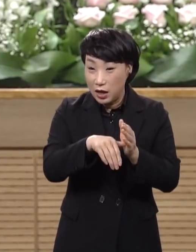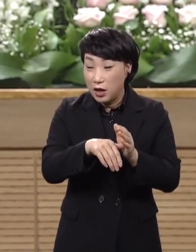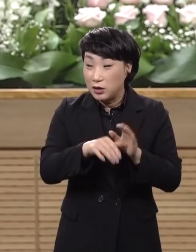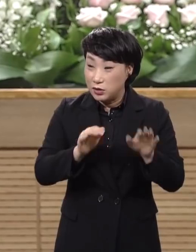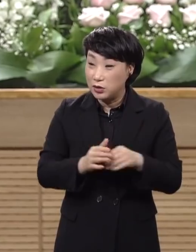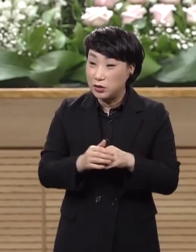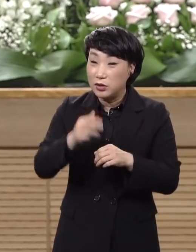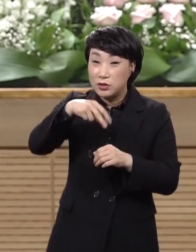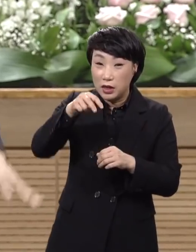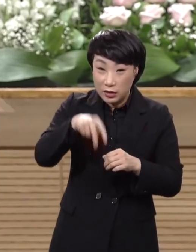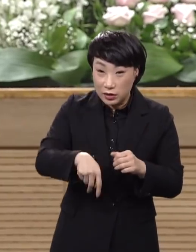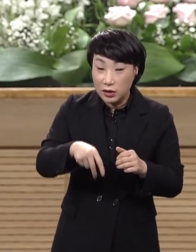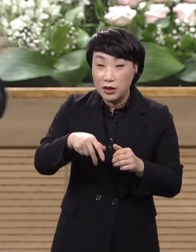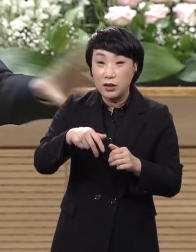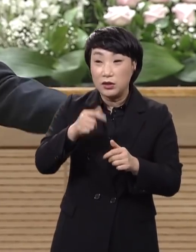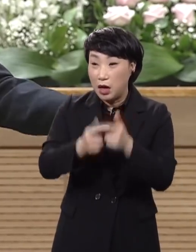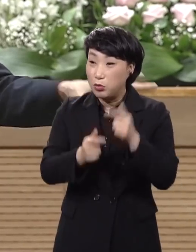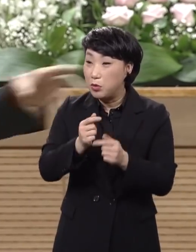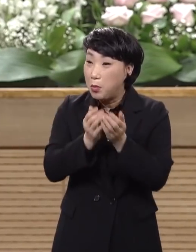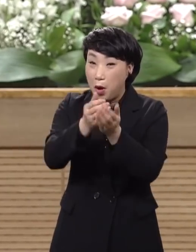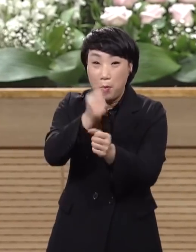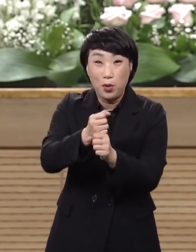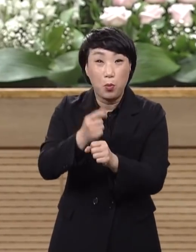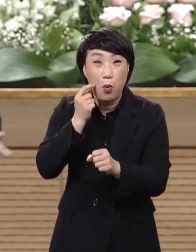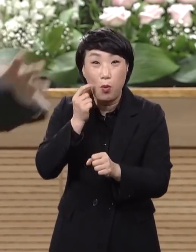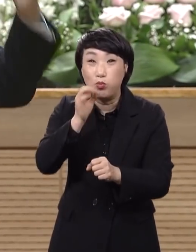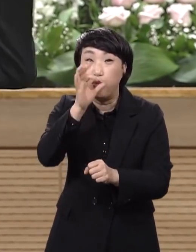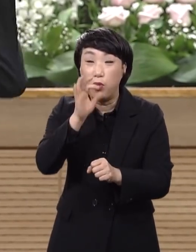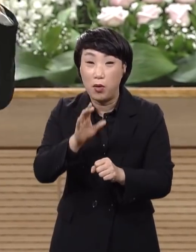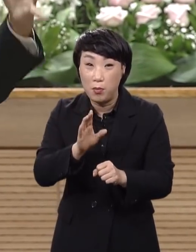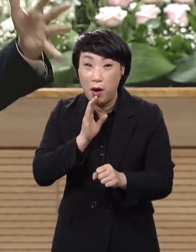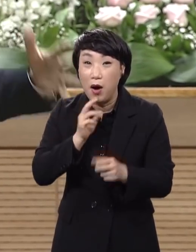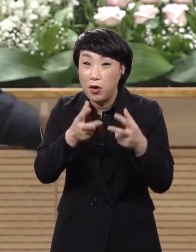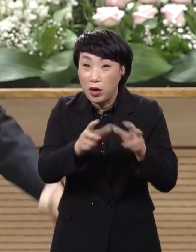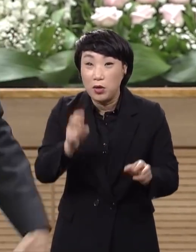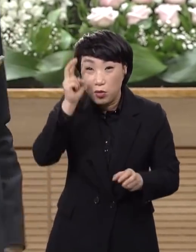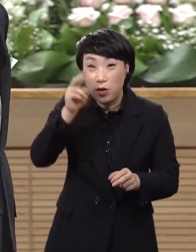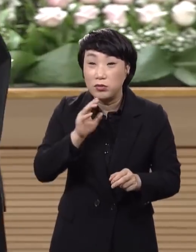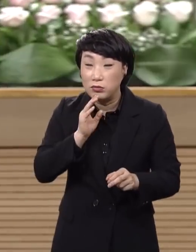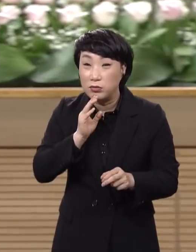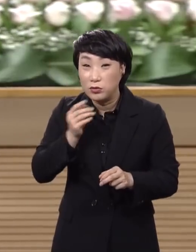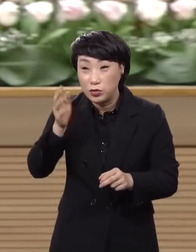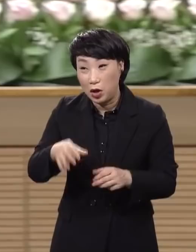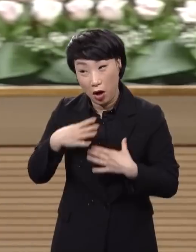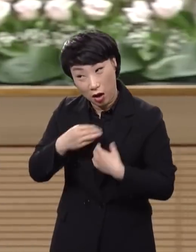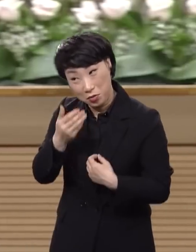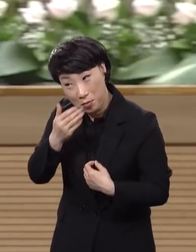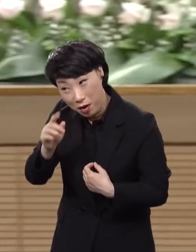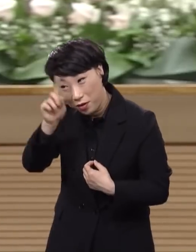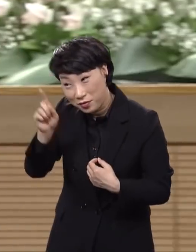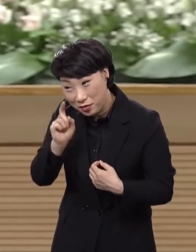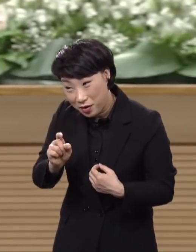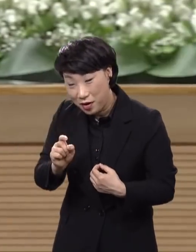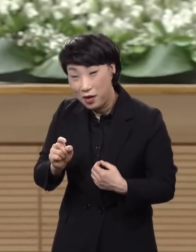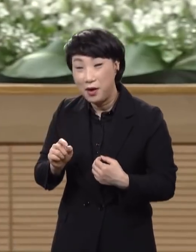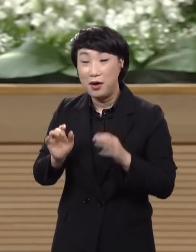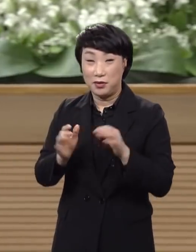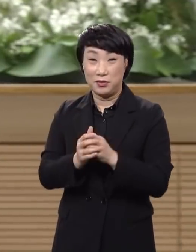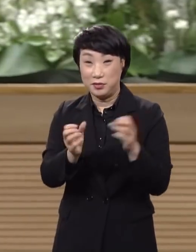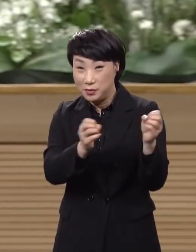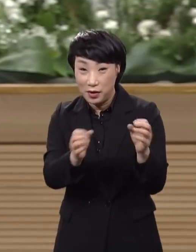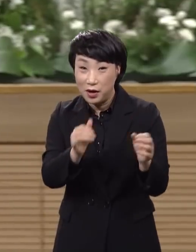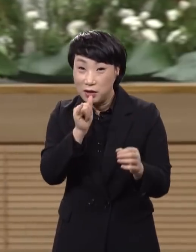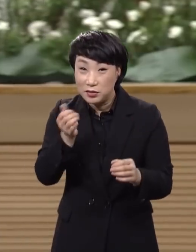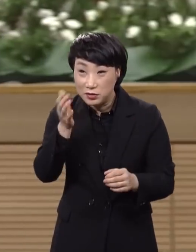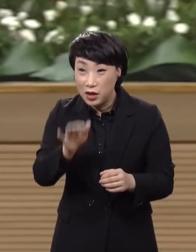이런 방주를 질 수 없다. 지금은 뭐 쪼개보고 깨져버리고 말지 이게 어떻게 견디겠느냐 이것이. 그렇게